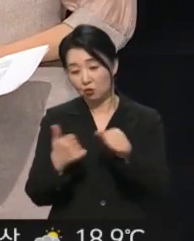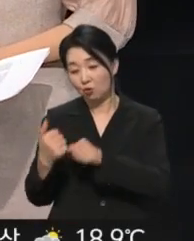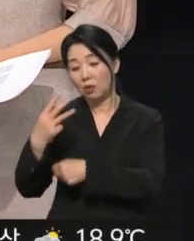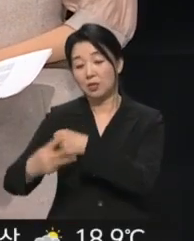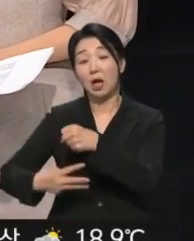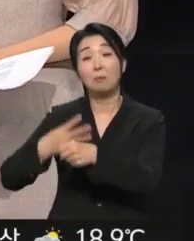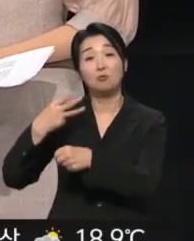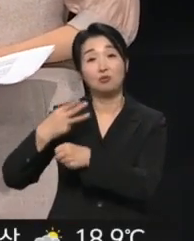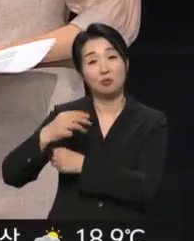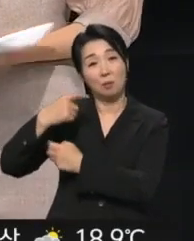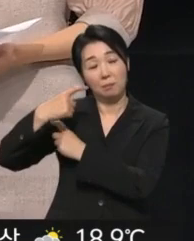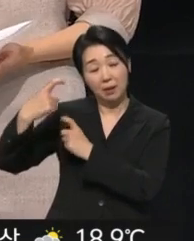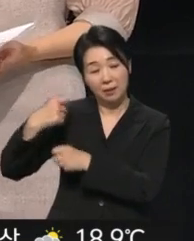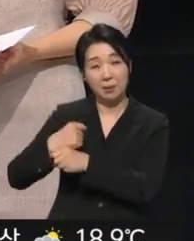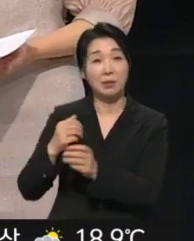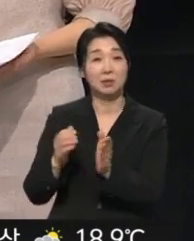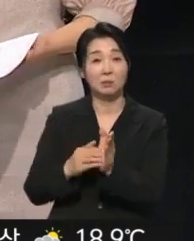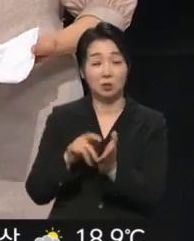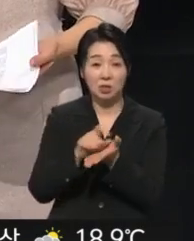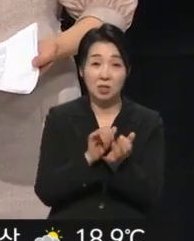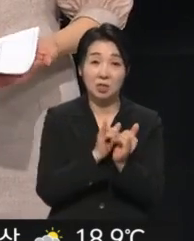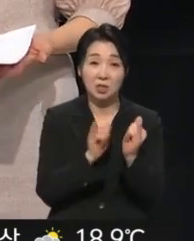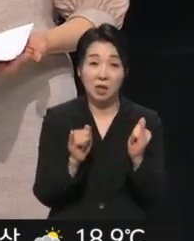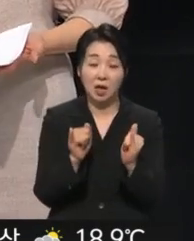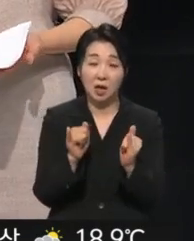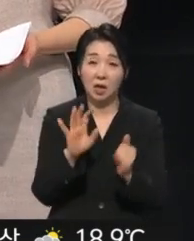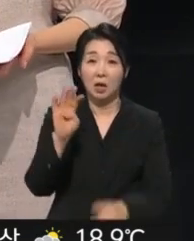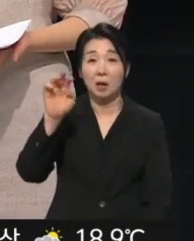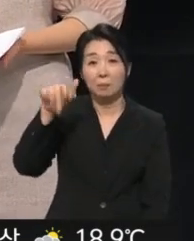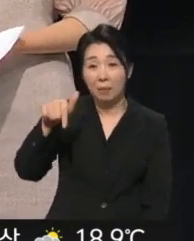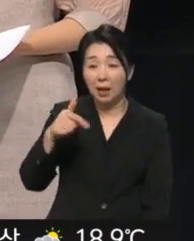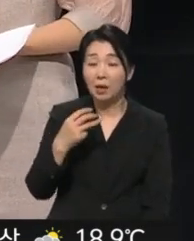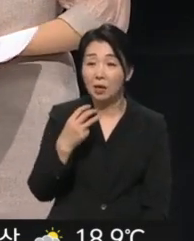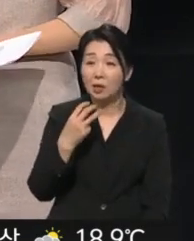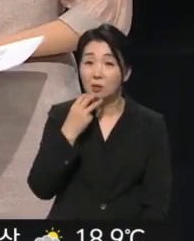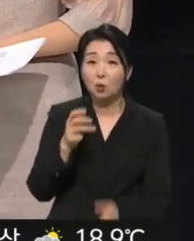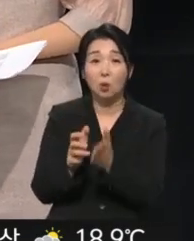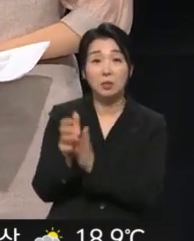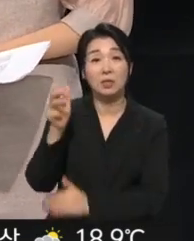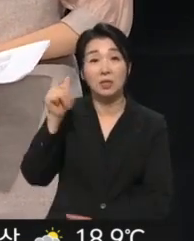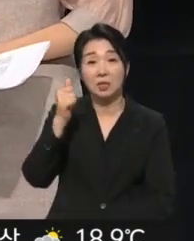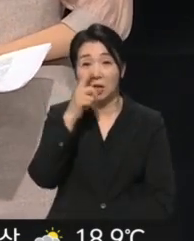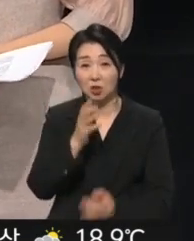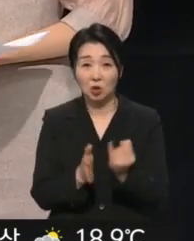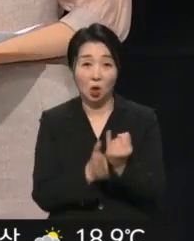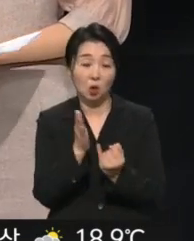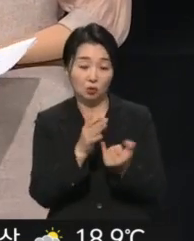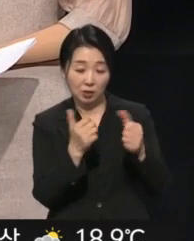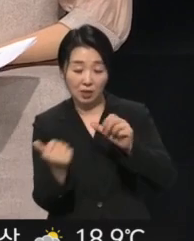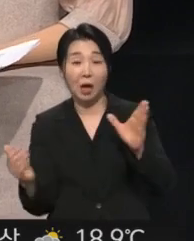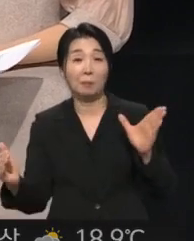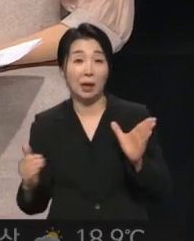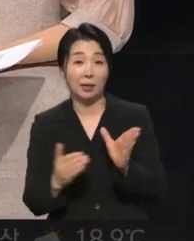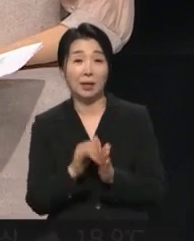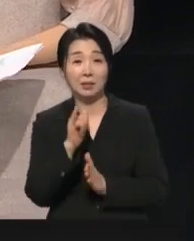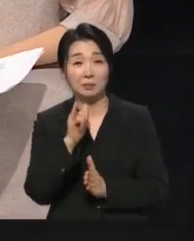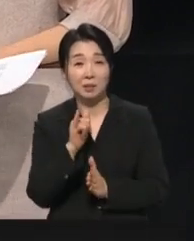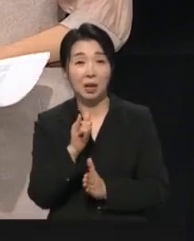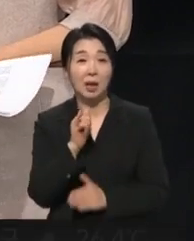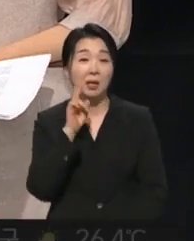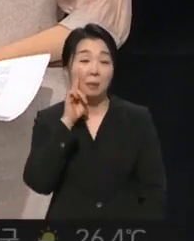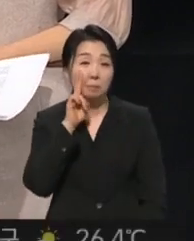건데요. 이 영화는 한 기자가 박 전 시장의 성추행 의혹부터 사망까지를 다룬 책, 비극의 탄생을